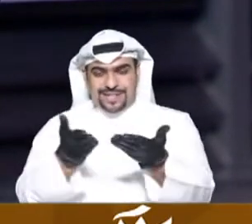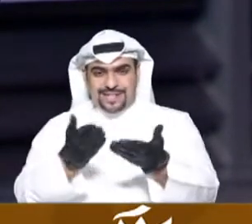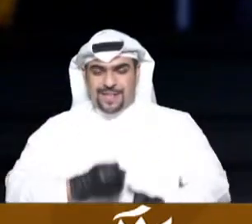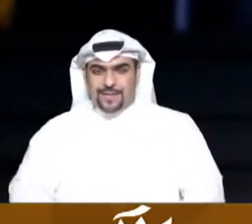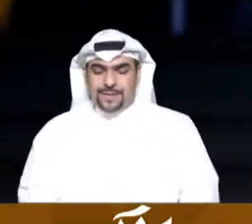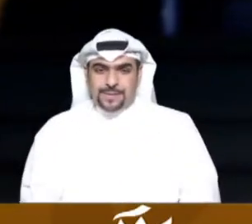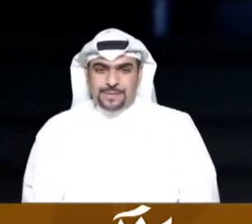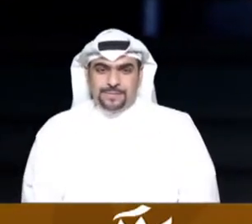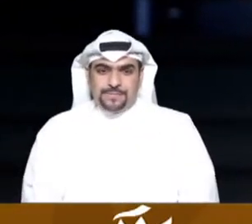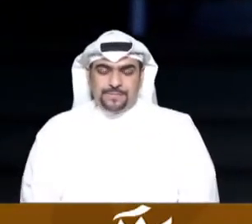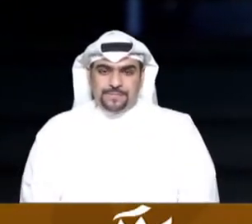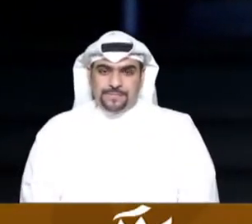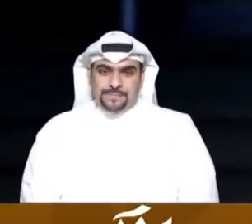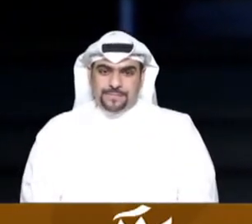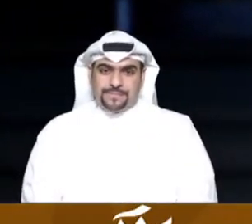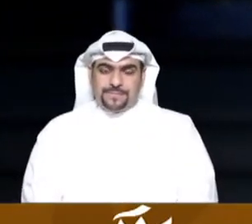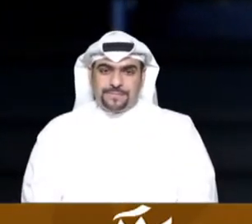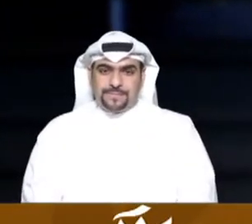حفظك الله.